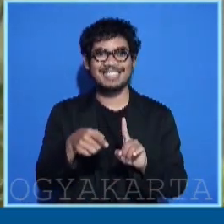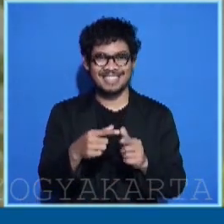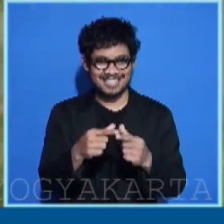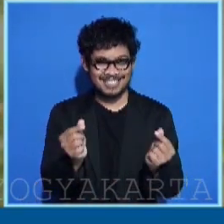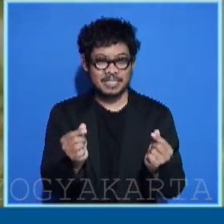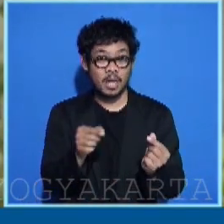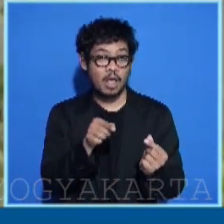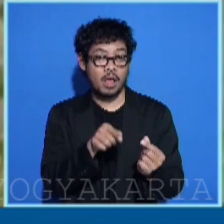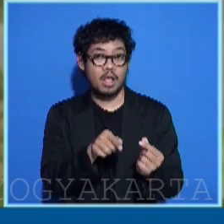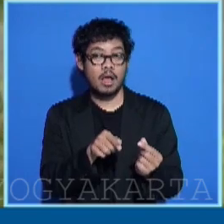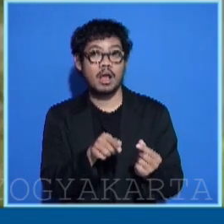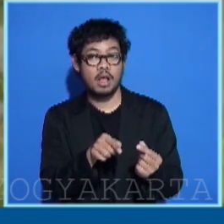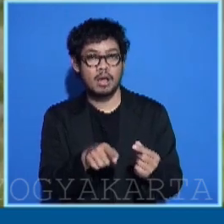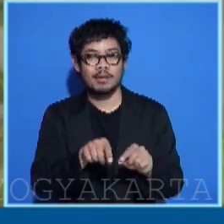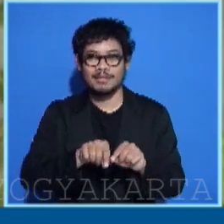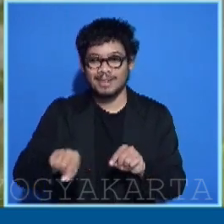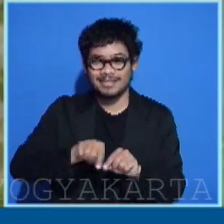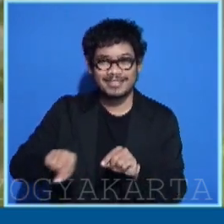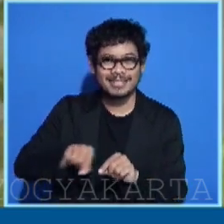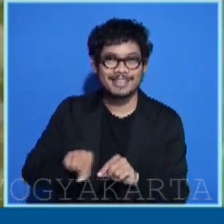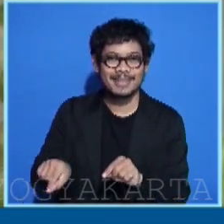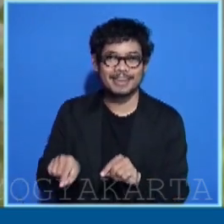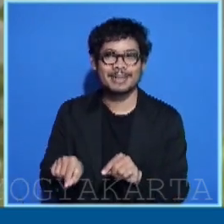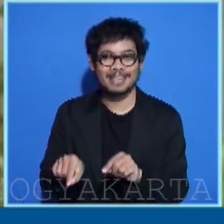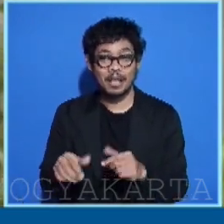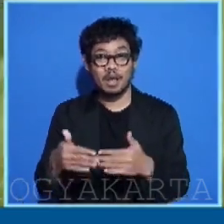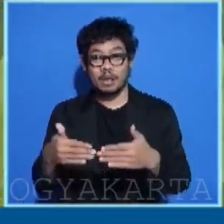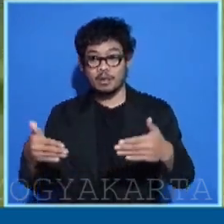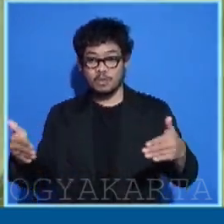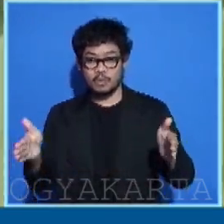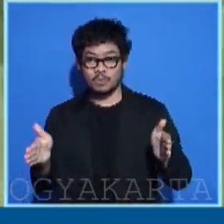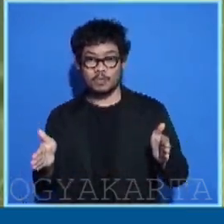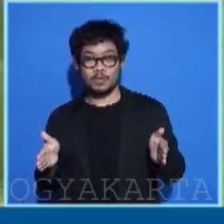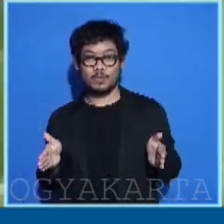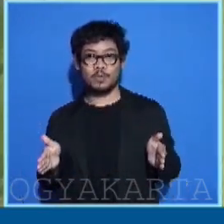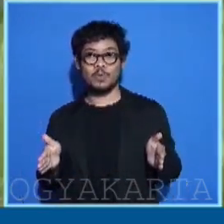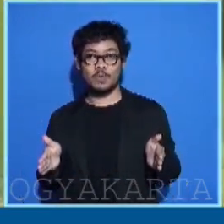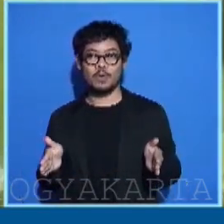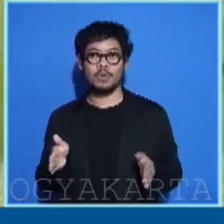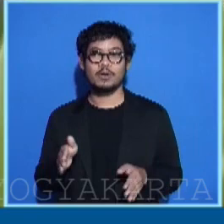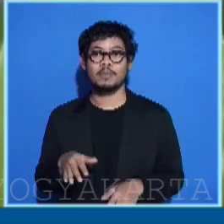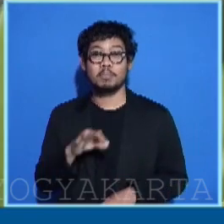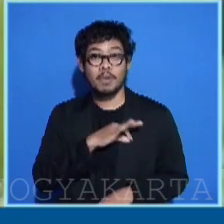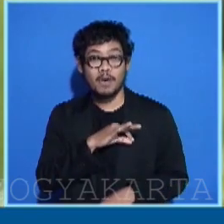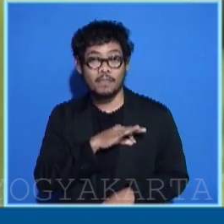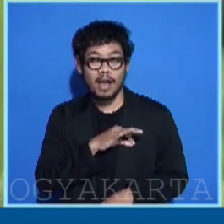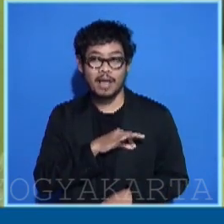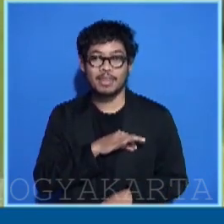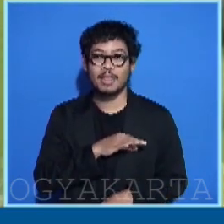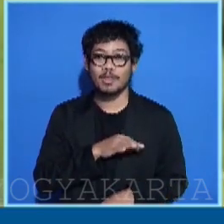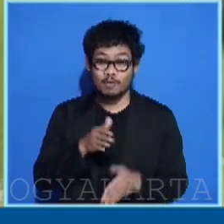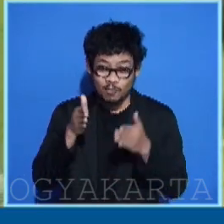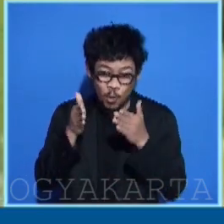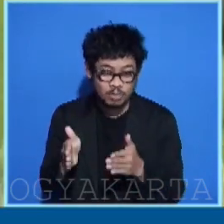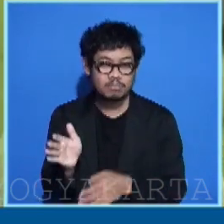kathah dipun tanem Min taneman pager mekaten kemawon tanp dipunangataken namung